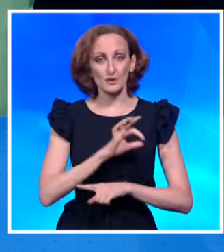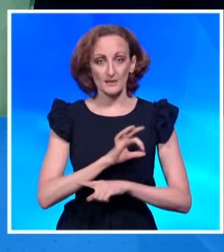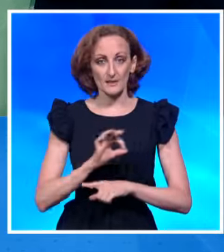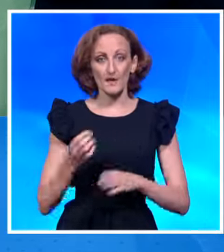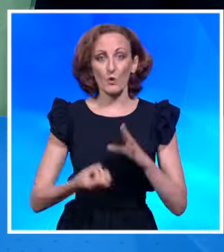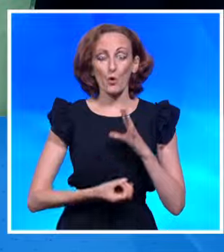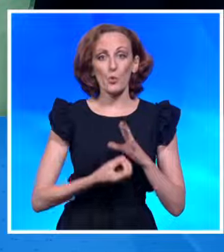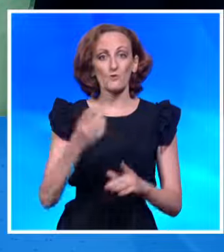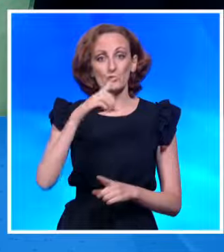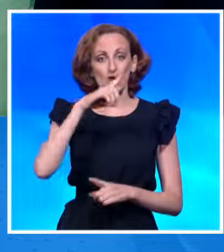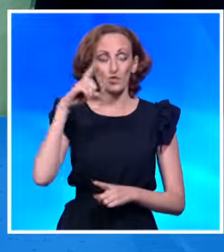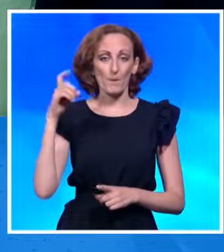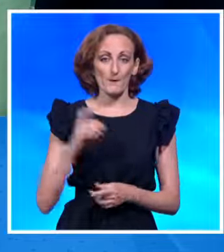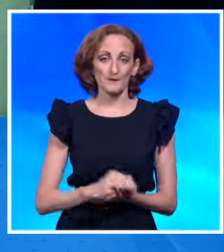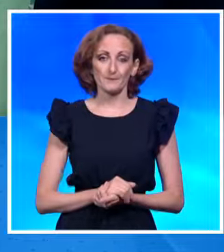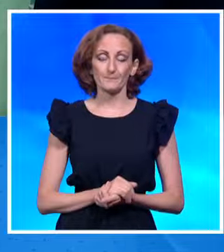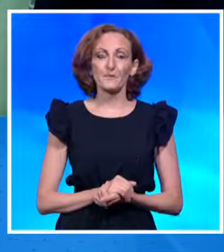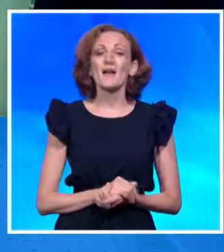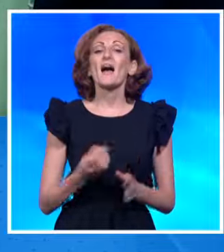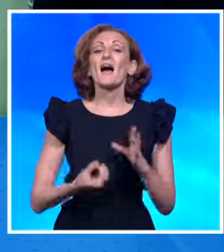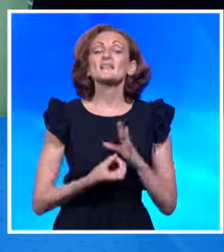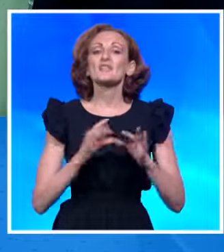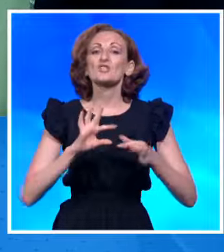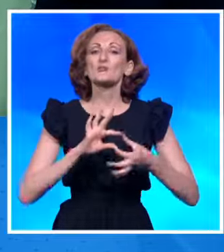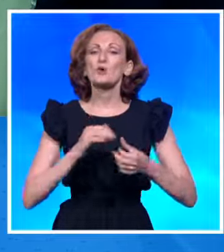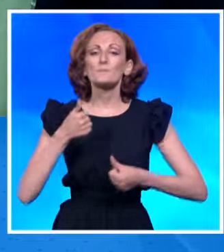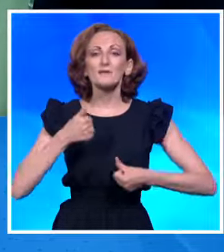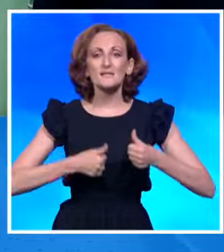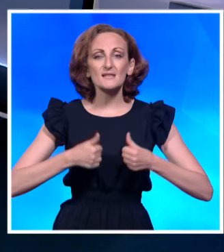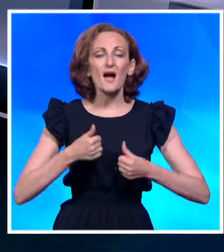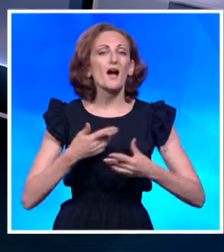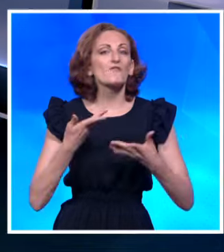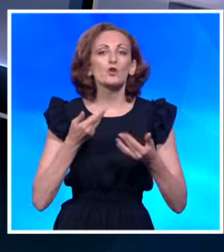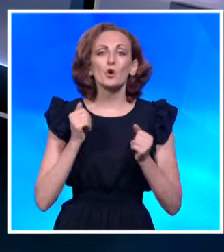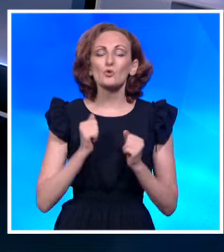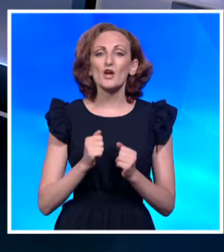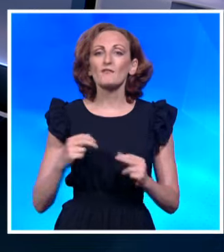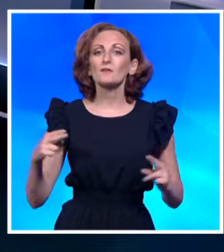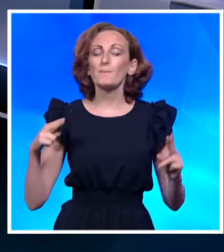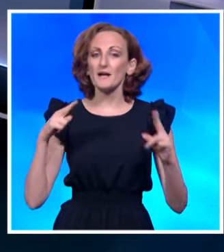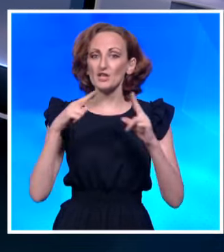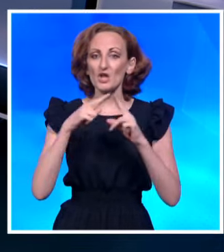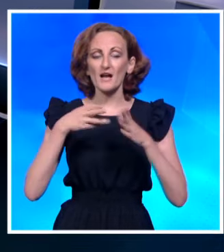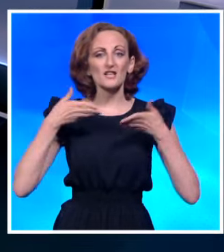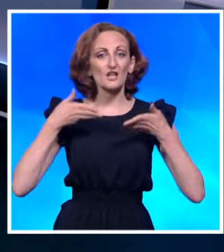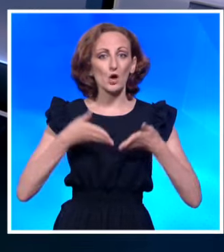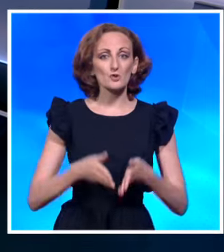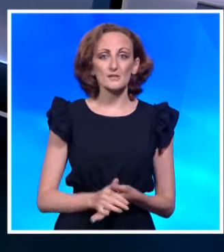отново започва затопляне. А за началото на Олимпийските игри какво да очакват парижани и гостите?